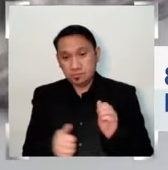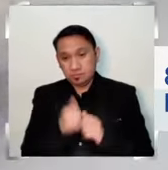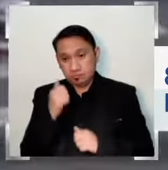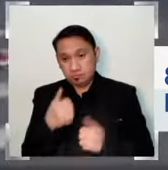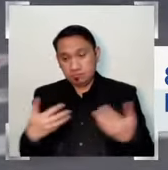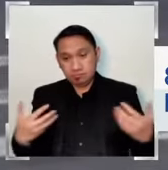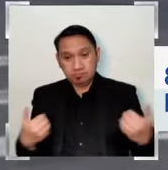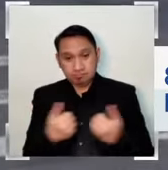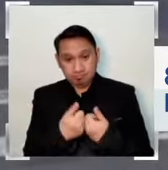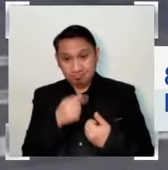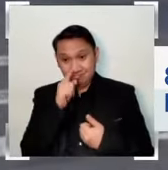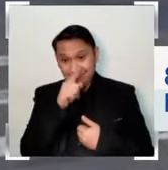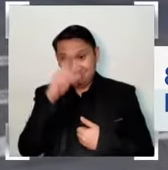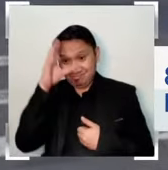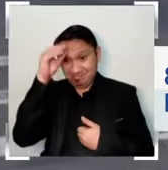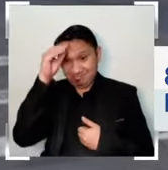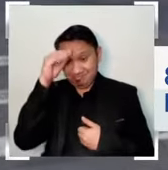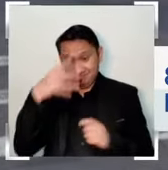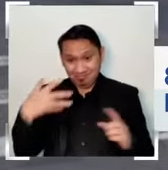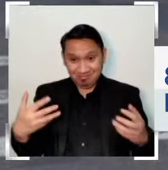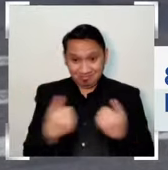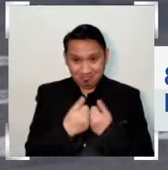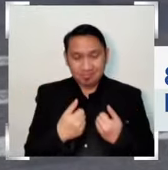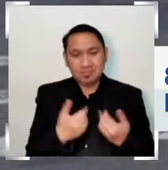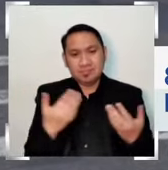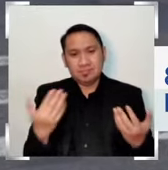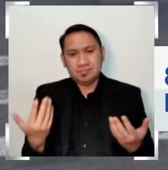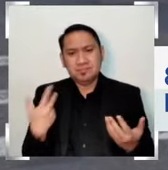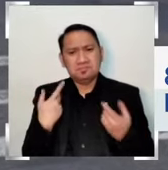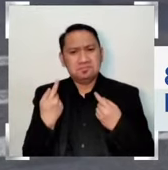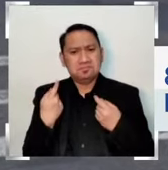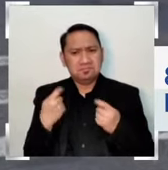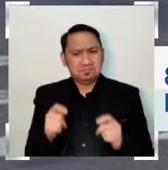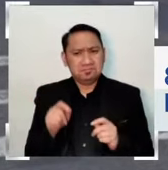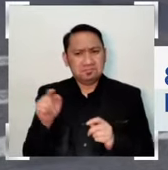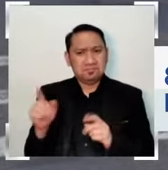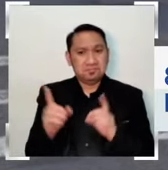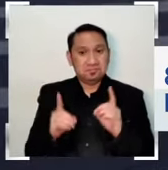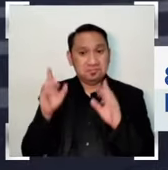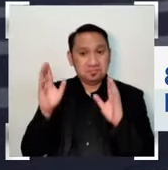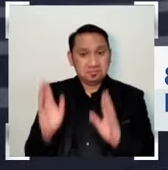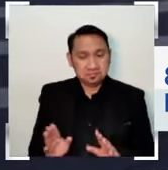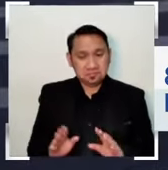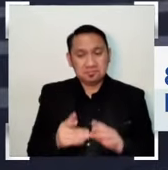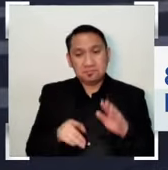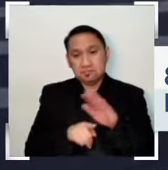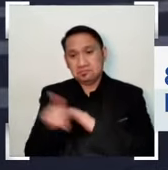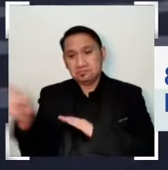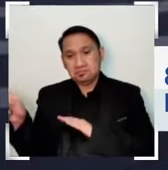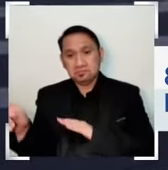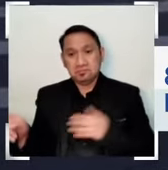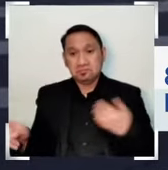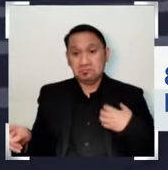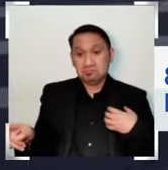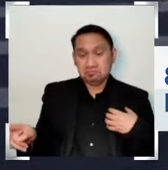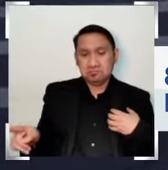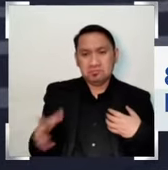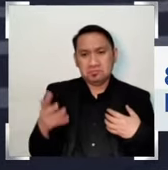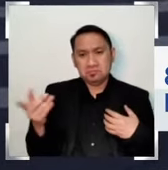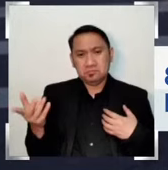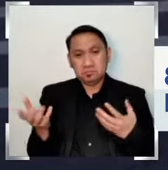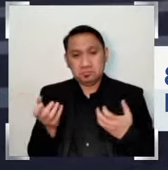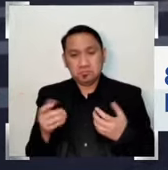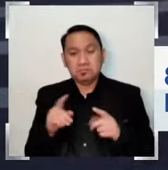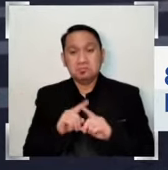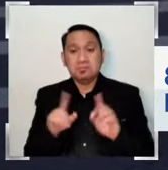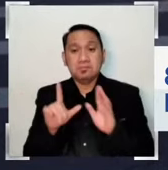nakatalon siya kaya nakaiwas. Ayon sa pulisya, sinubukan ng driver ng truck na takasan ang mga sumita sa kanyang pulis. Nahuli rin ang suspect. Walo